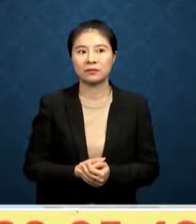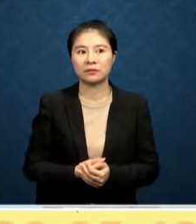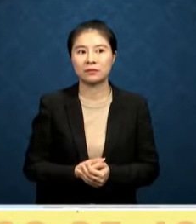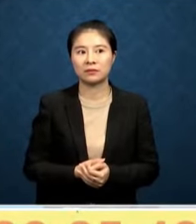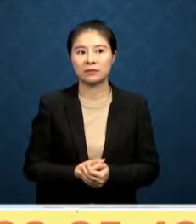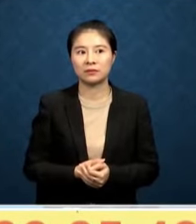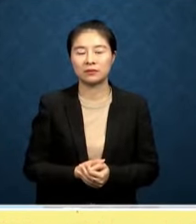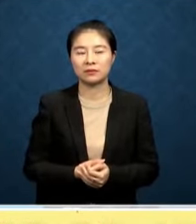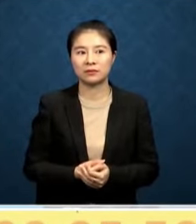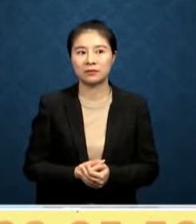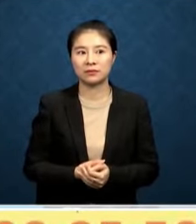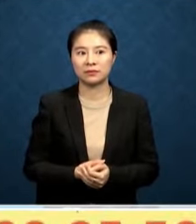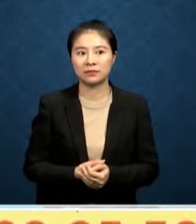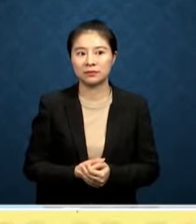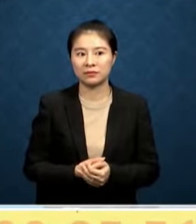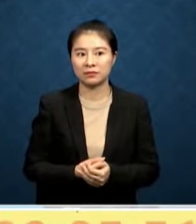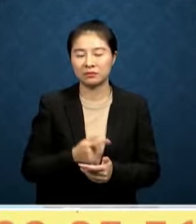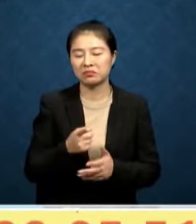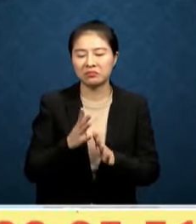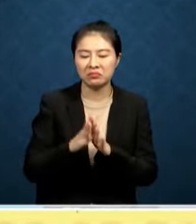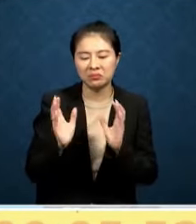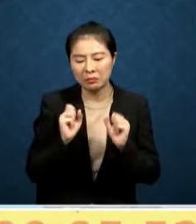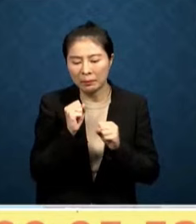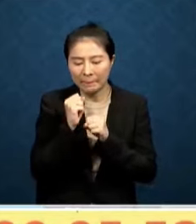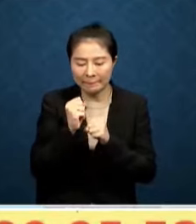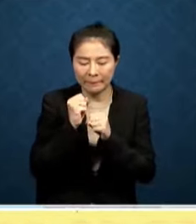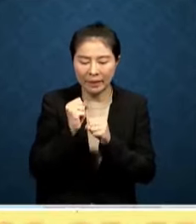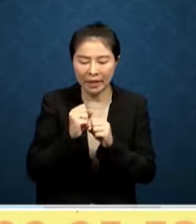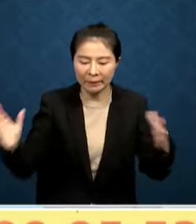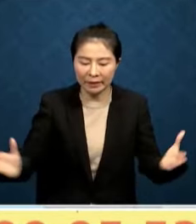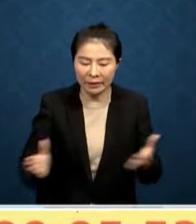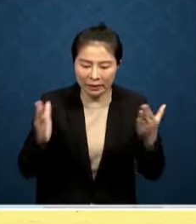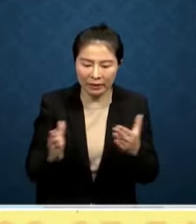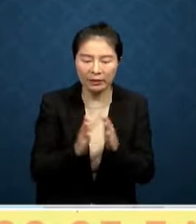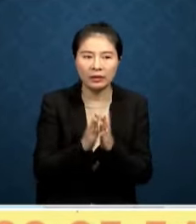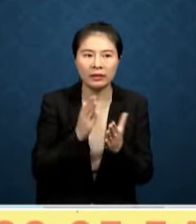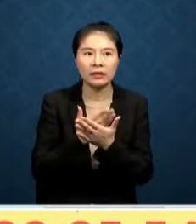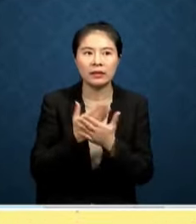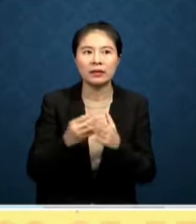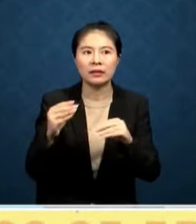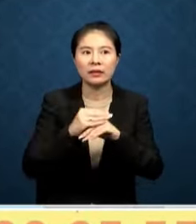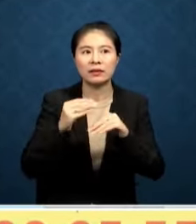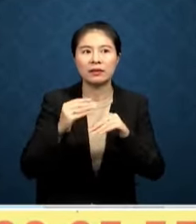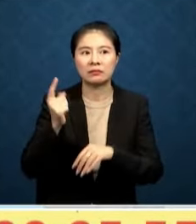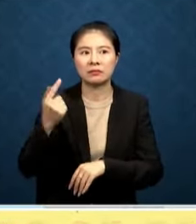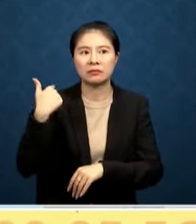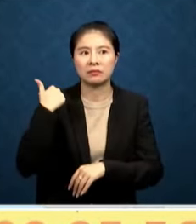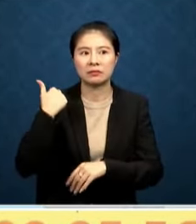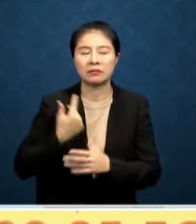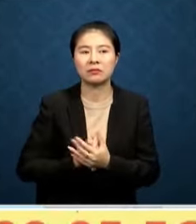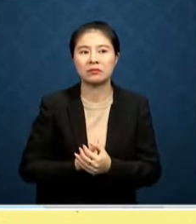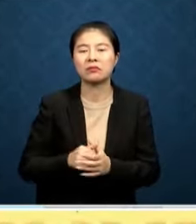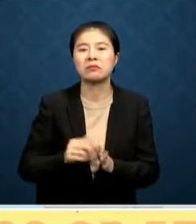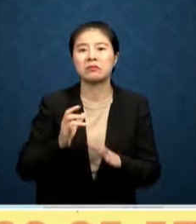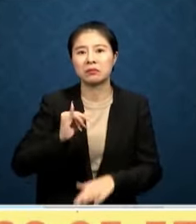ของด่านใหญ่ๆต่อใหญ่ๆที่พยายามผลักดันนะฮะที่ท่านพยายามที่จะพูดอาจจะไม่พูดไม่สามารถตรงๆได้ผมคิดว่าหลายคนฟัง